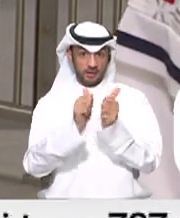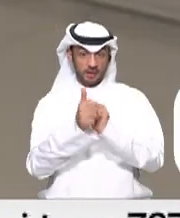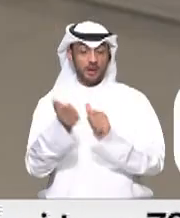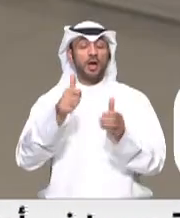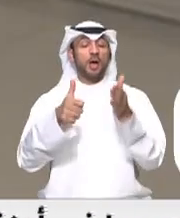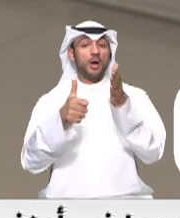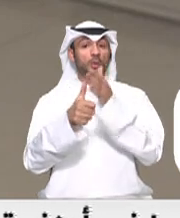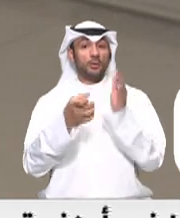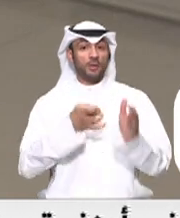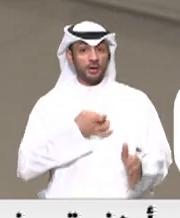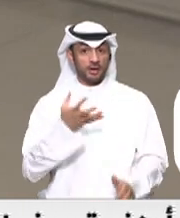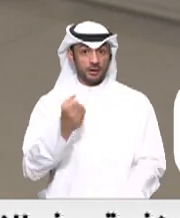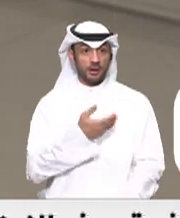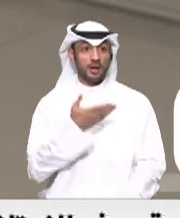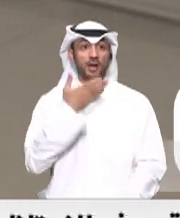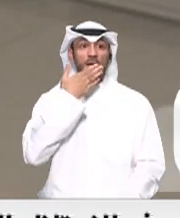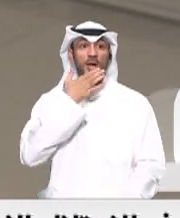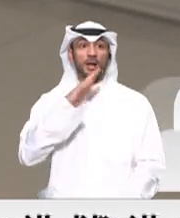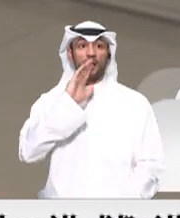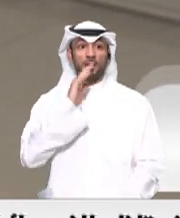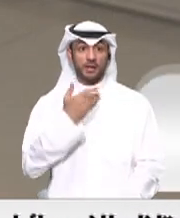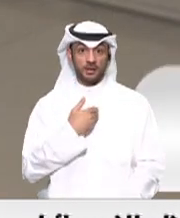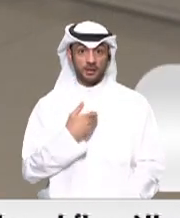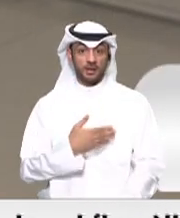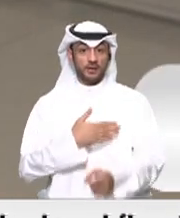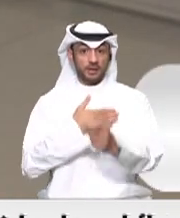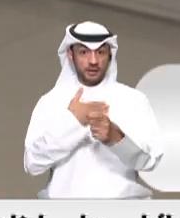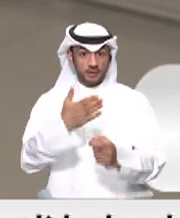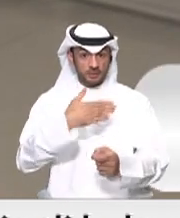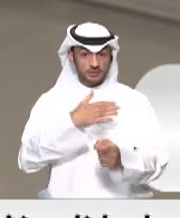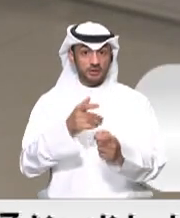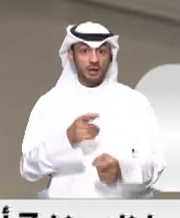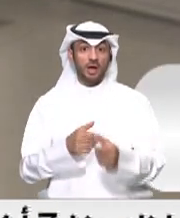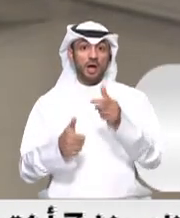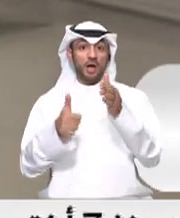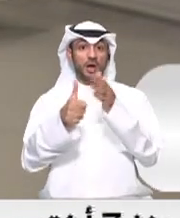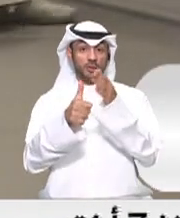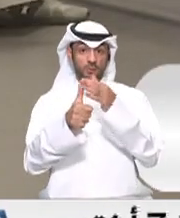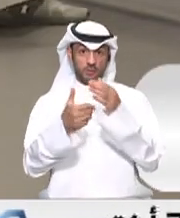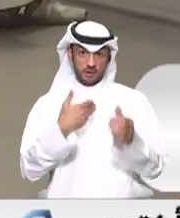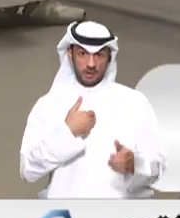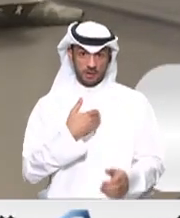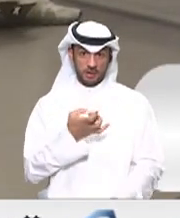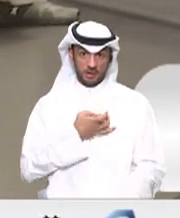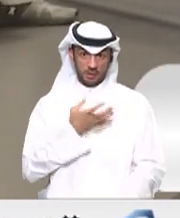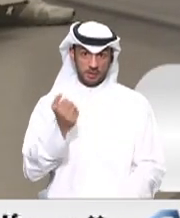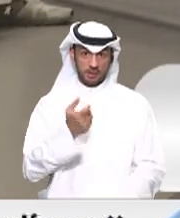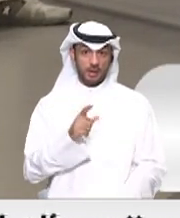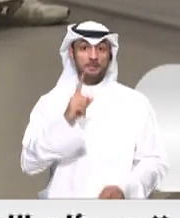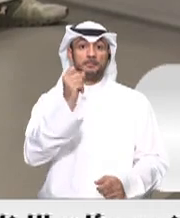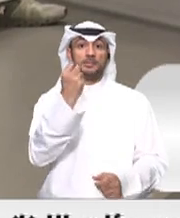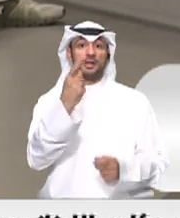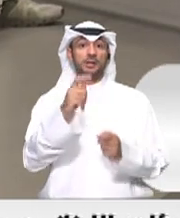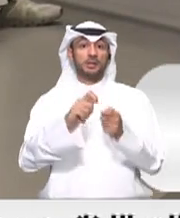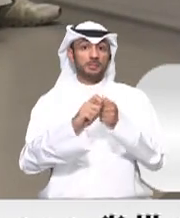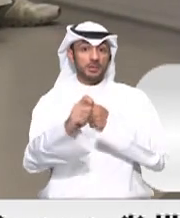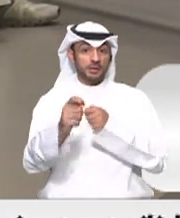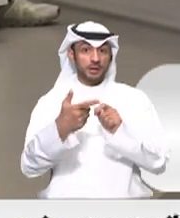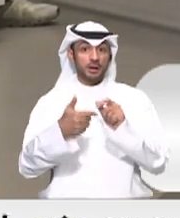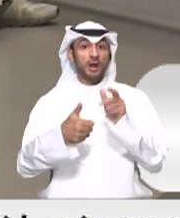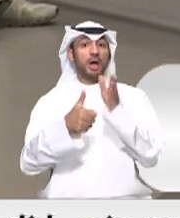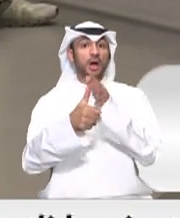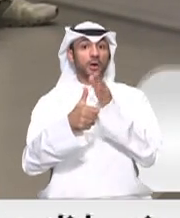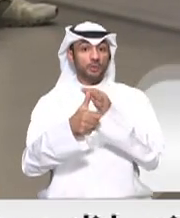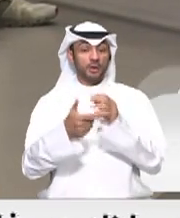الاول الحمد لله اني جبت بالتنس الطاوله الاول وجبت بال 100 متر الاول و 200 متر